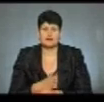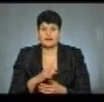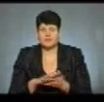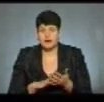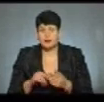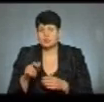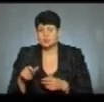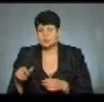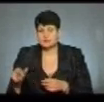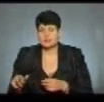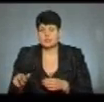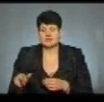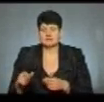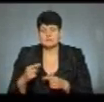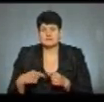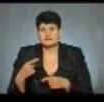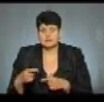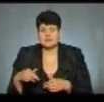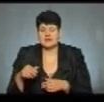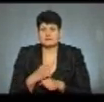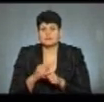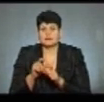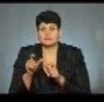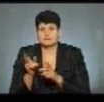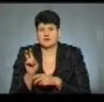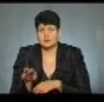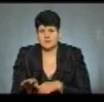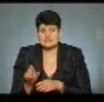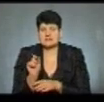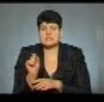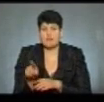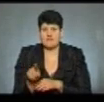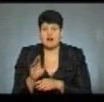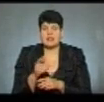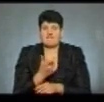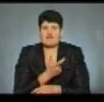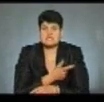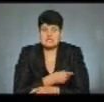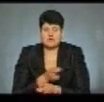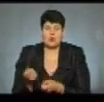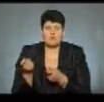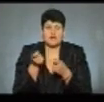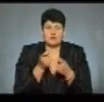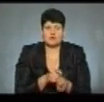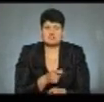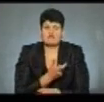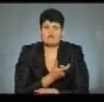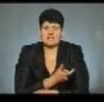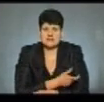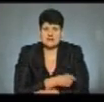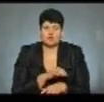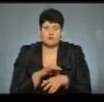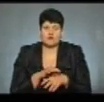вже по ланцюжку звертається в аптечну мережу, замовляє вакцину, приносить вакцину, проводять щеплення